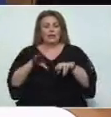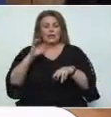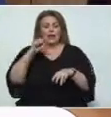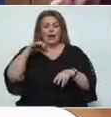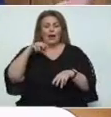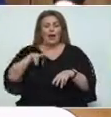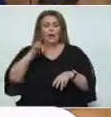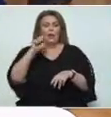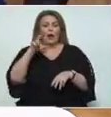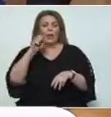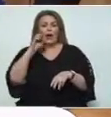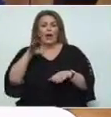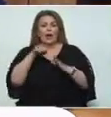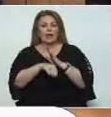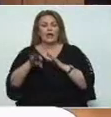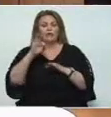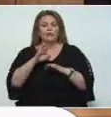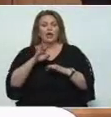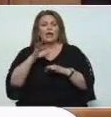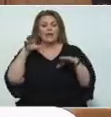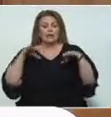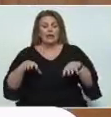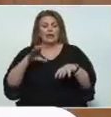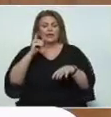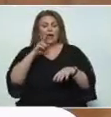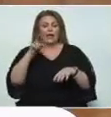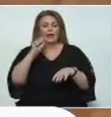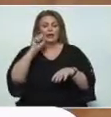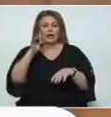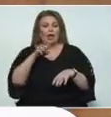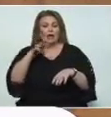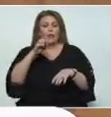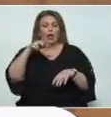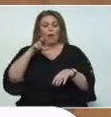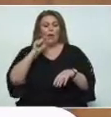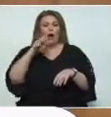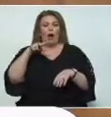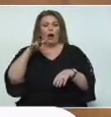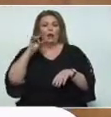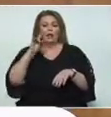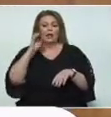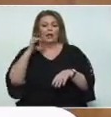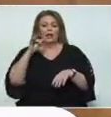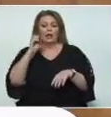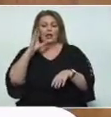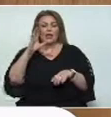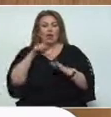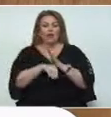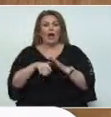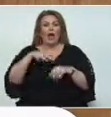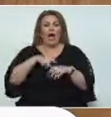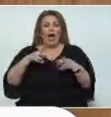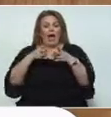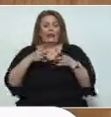Babayev və Həmkarlar İttifaqları Konfederasiyasının sədri Səttar Mehbalıyev imzaladılar. Bu memorandum həssas qrupların özünə məşğulluğunun